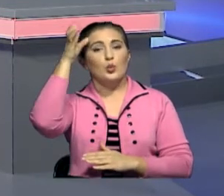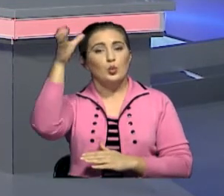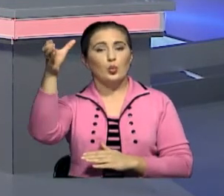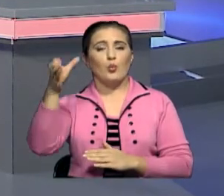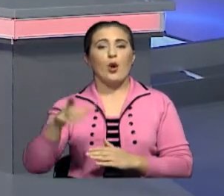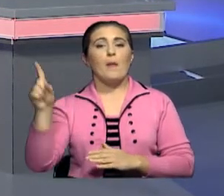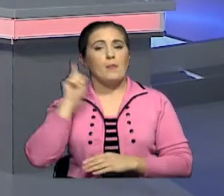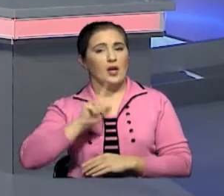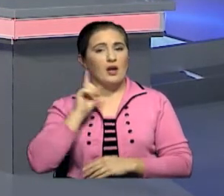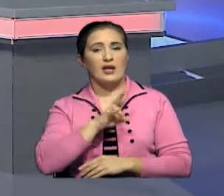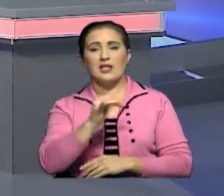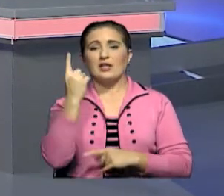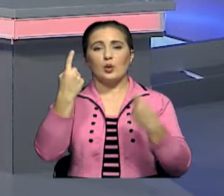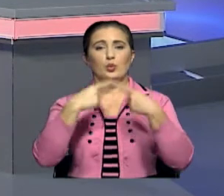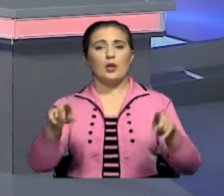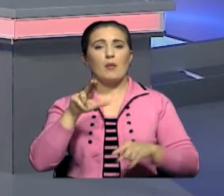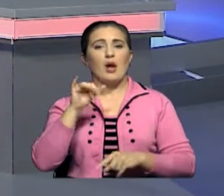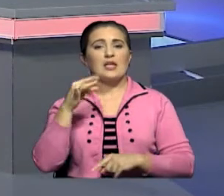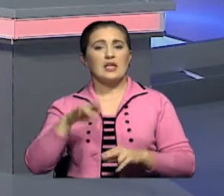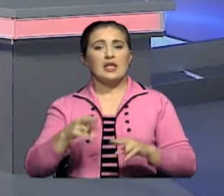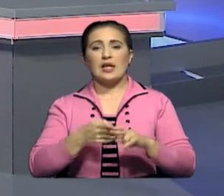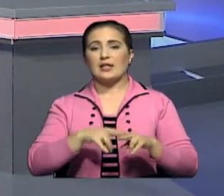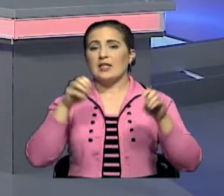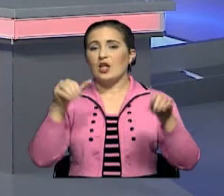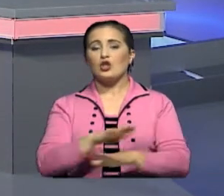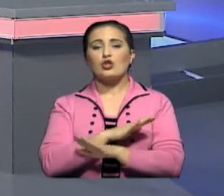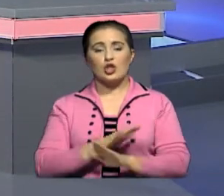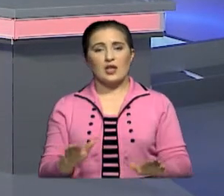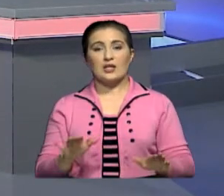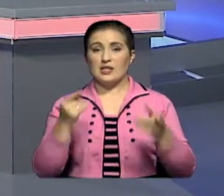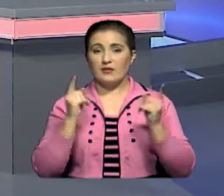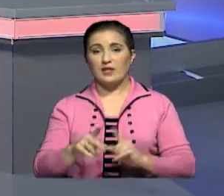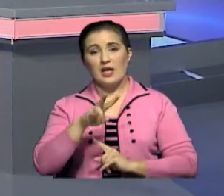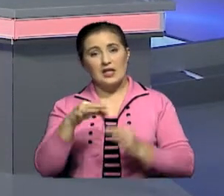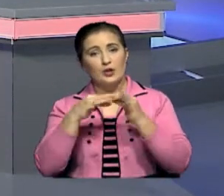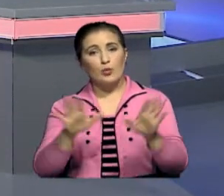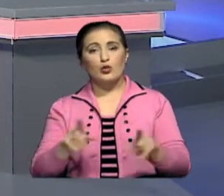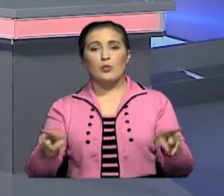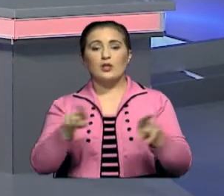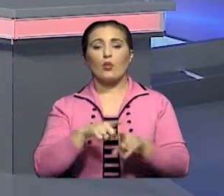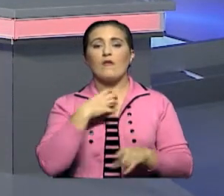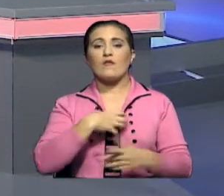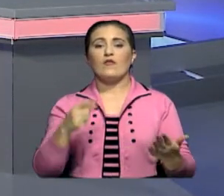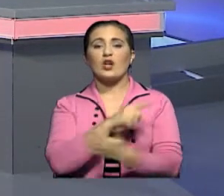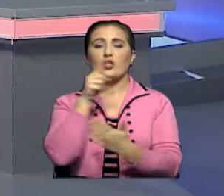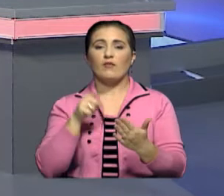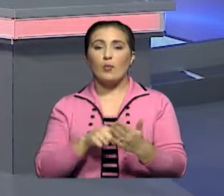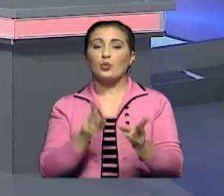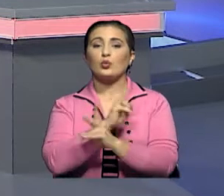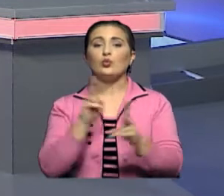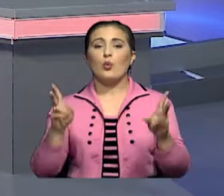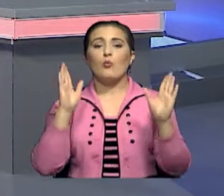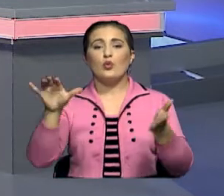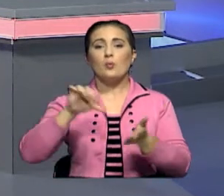пока ни одна другая партия на это не решилась и действительно недопустимо чтобы такой важный вопрос кто будет